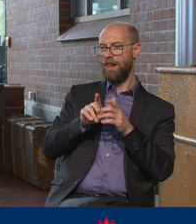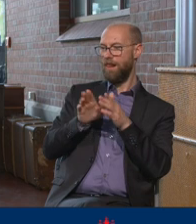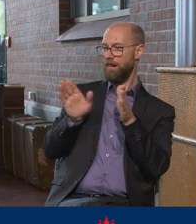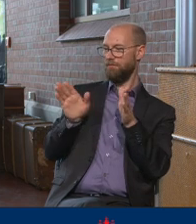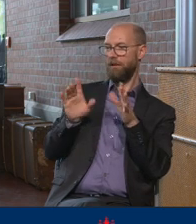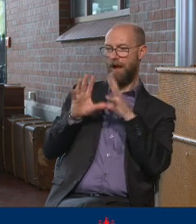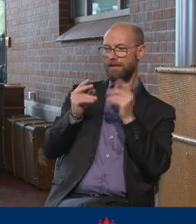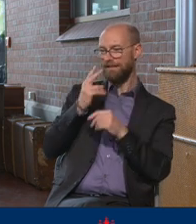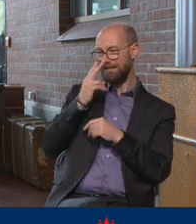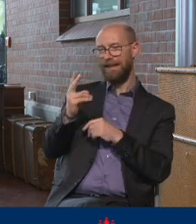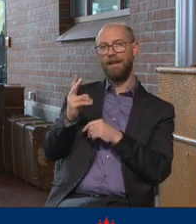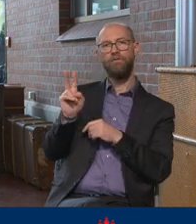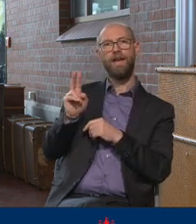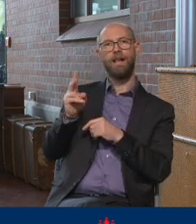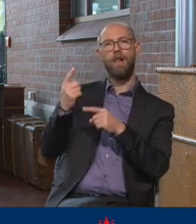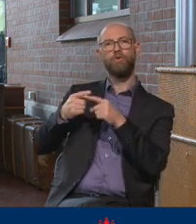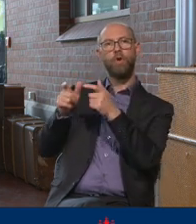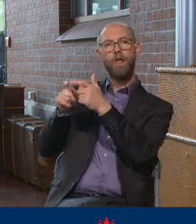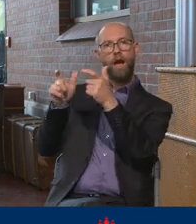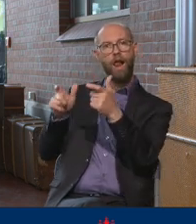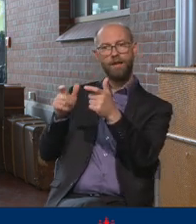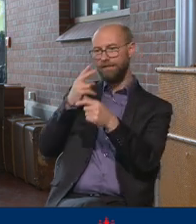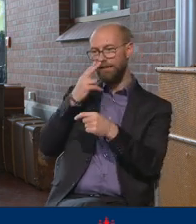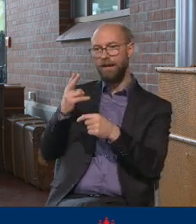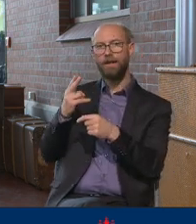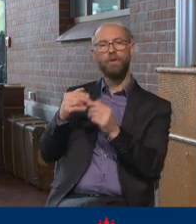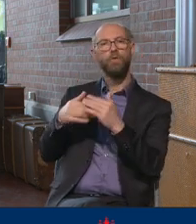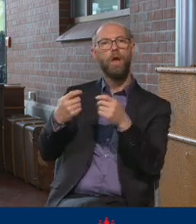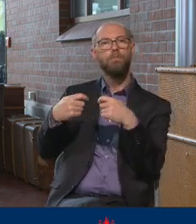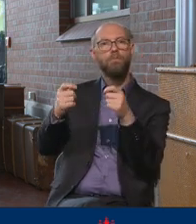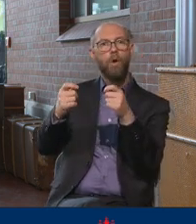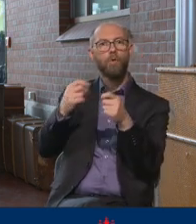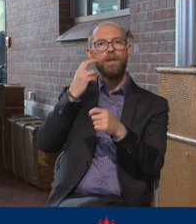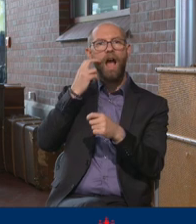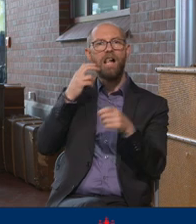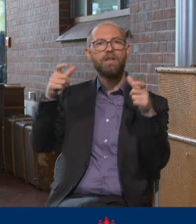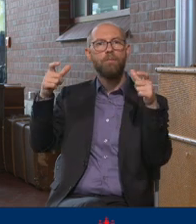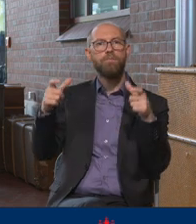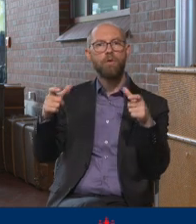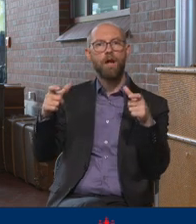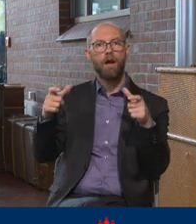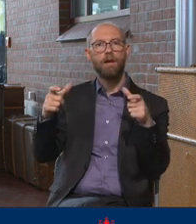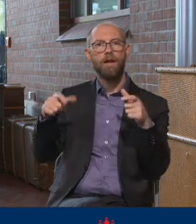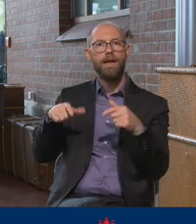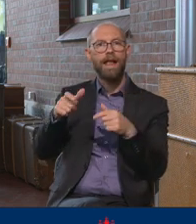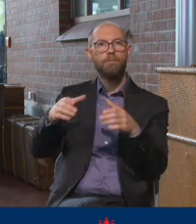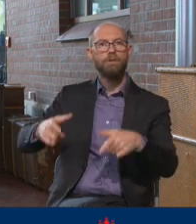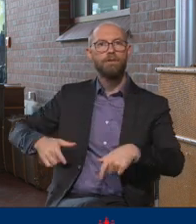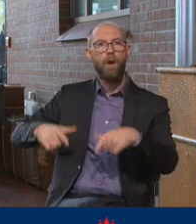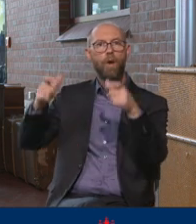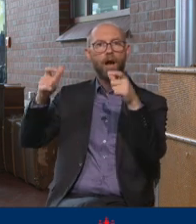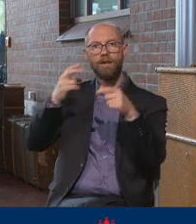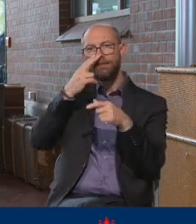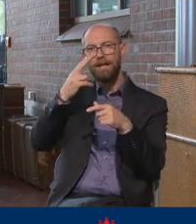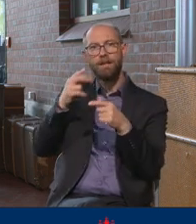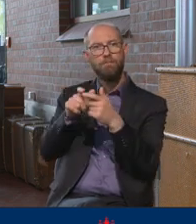fälle mit ihren soll heilig sie die neue bebauung ich sie hinten den alten bunker und ich sehe den abbau ich sehe die die brücken diese